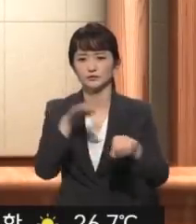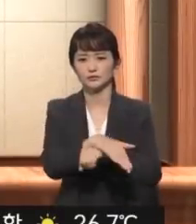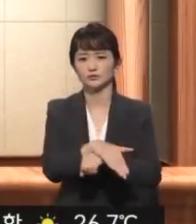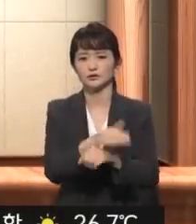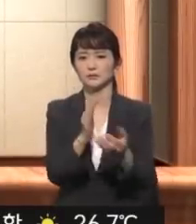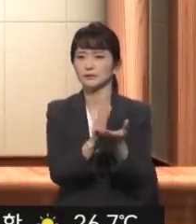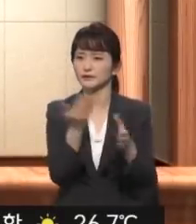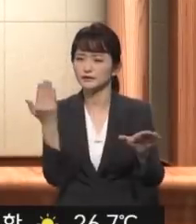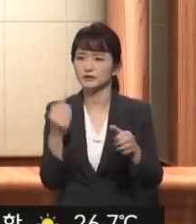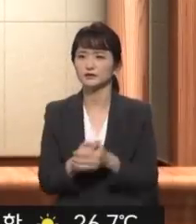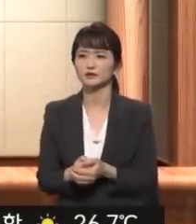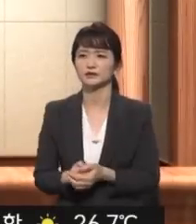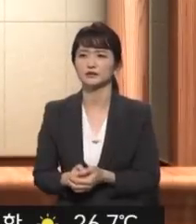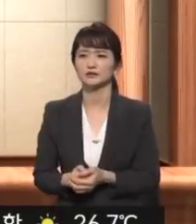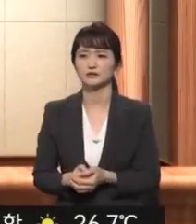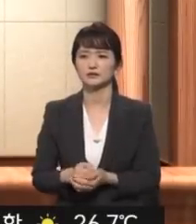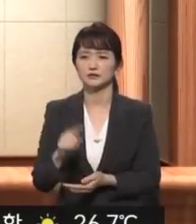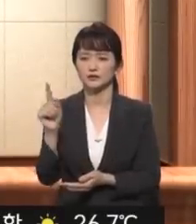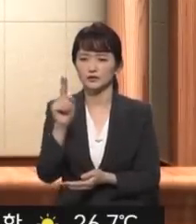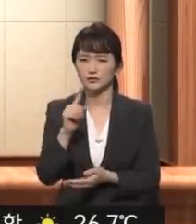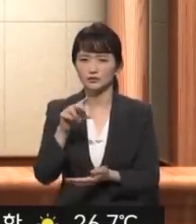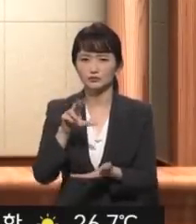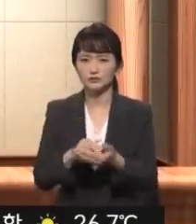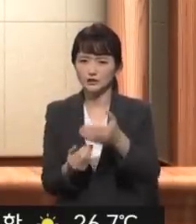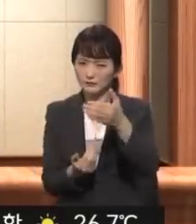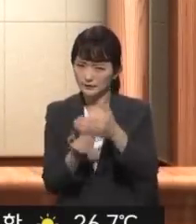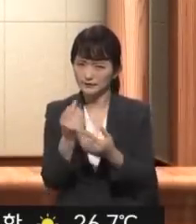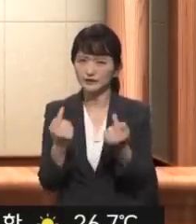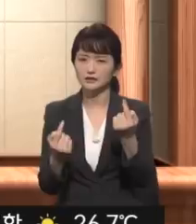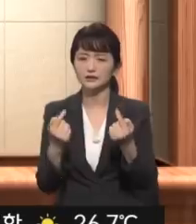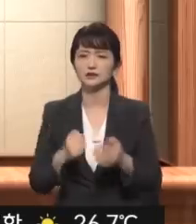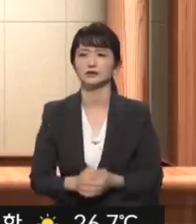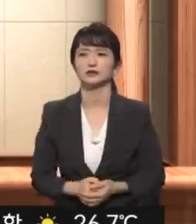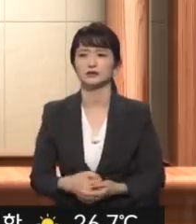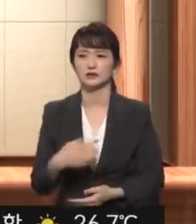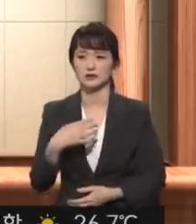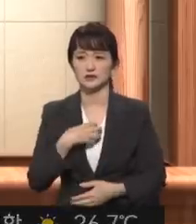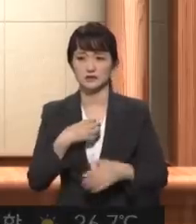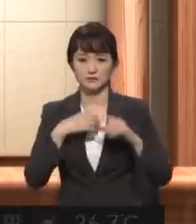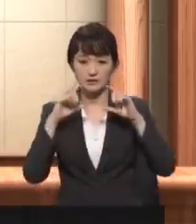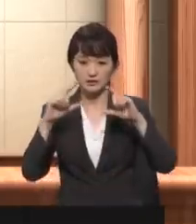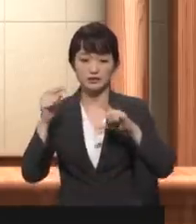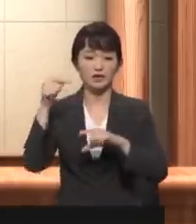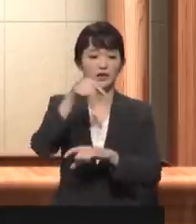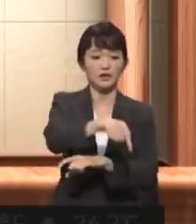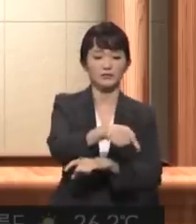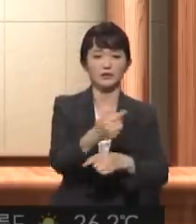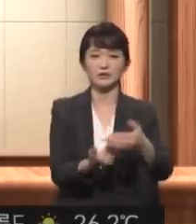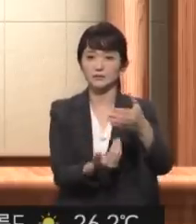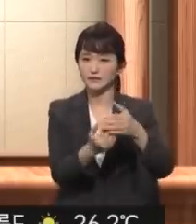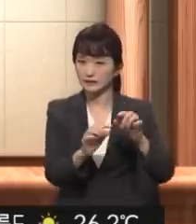외부적인 상황의 발생 하였다고 하기보다는 그러니까 비상상황에 외부에서 초래했다고 보기보다는 일부 최고